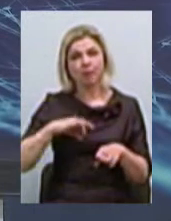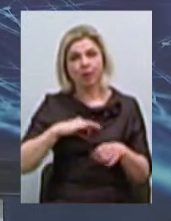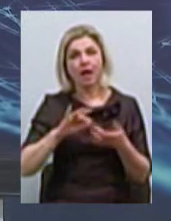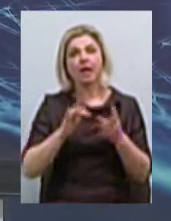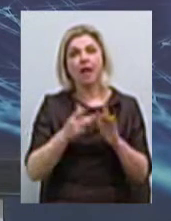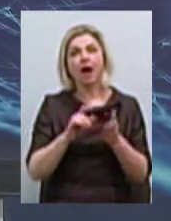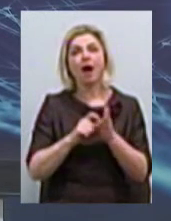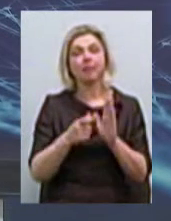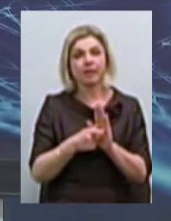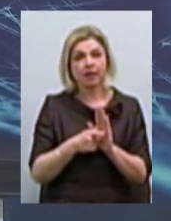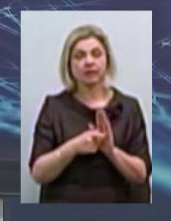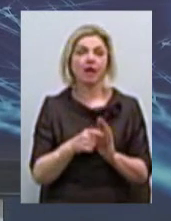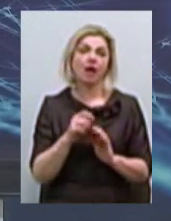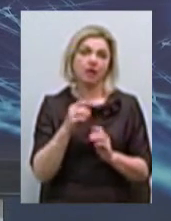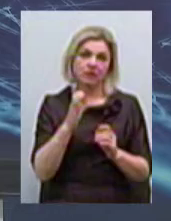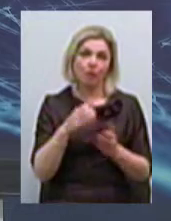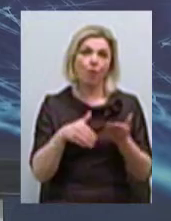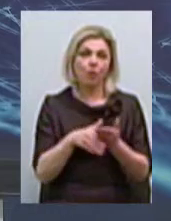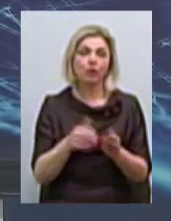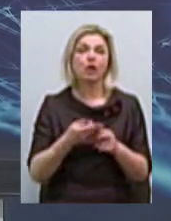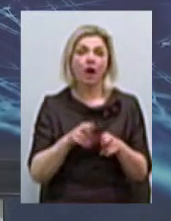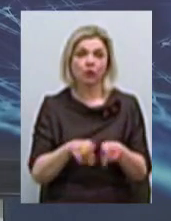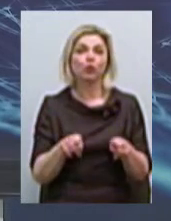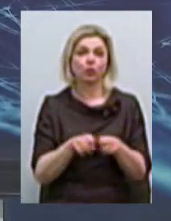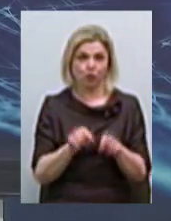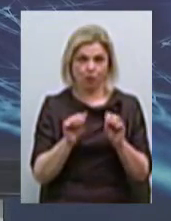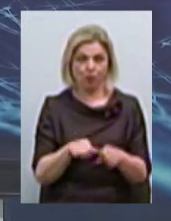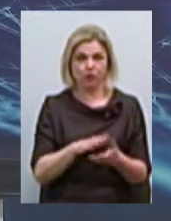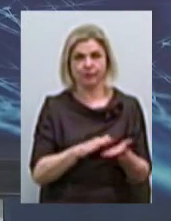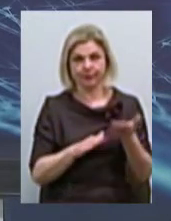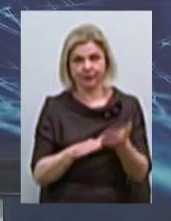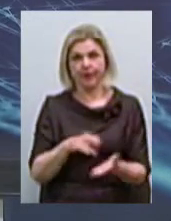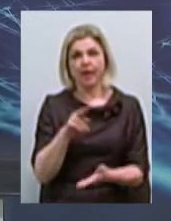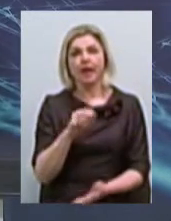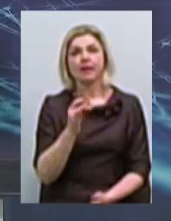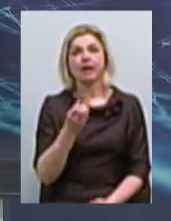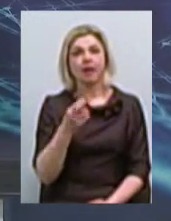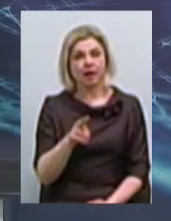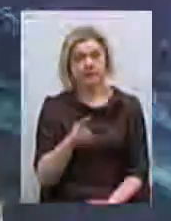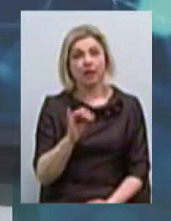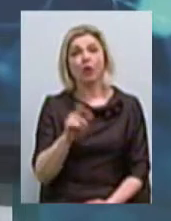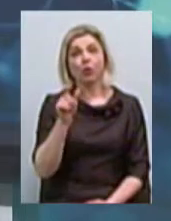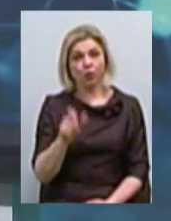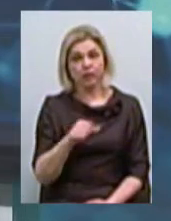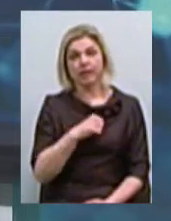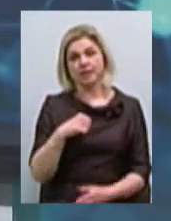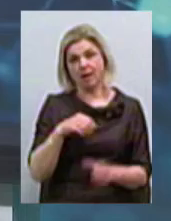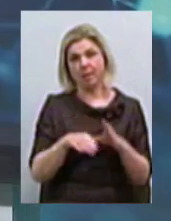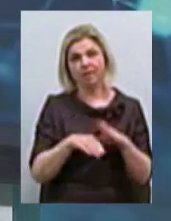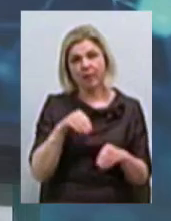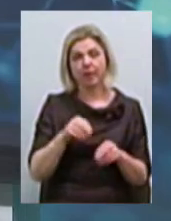кабінетом платника, за допомогою якого також може подати податкову декларацію. І людина вже сама обирає,